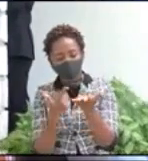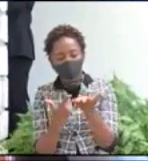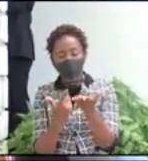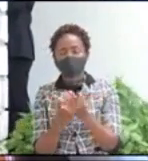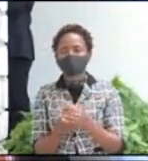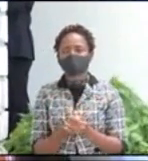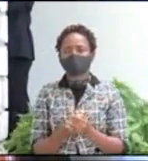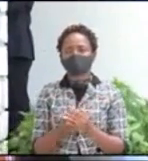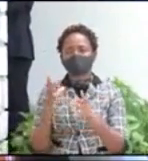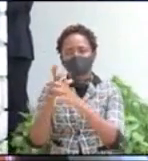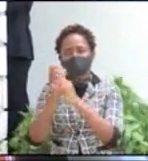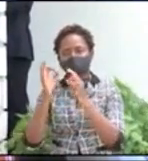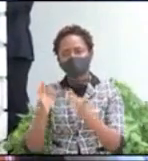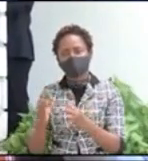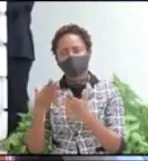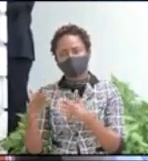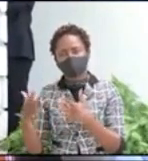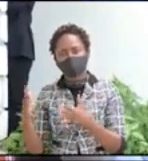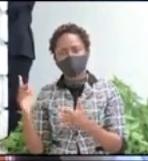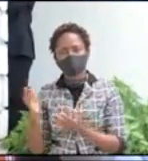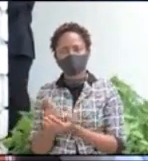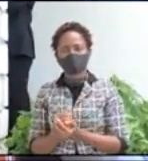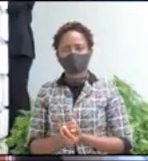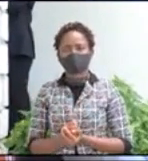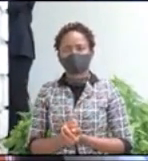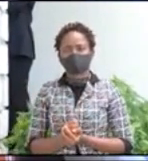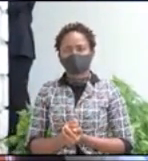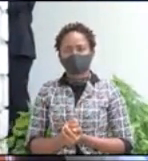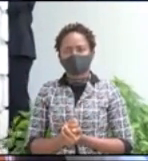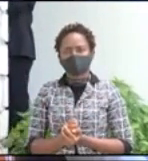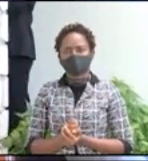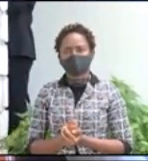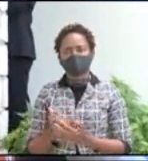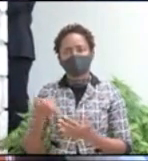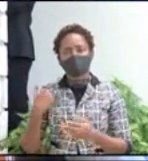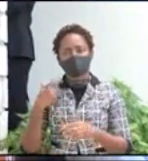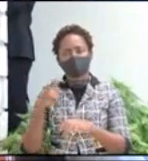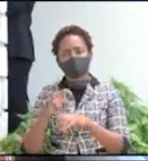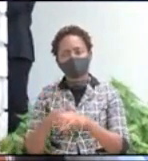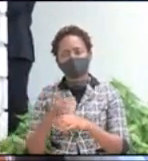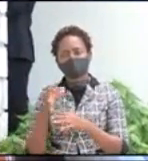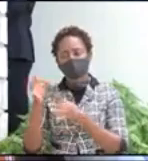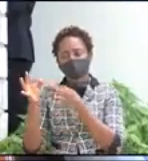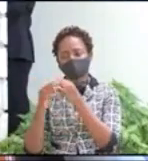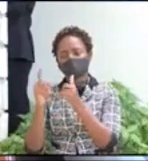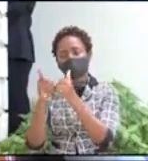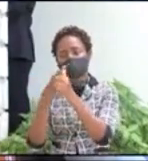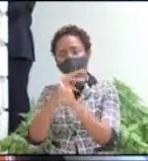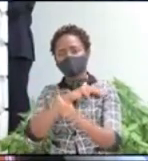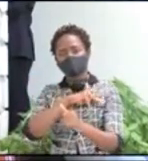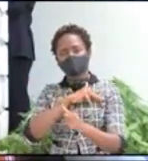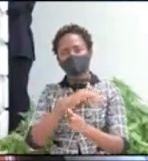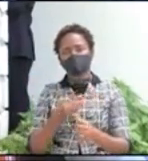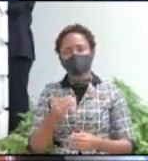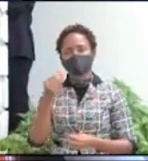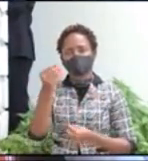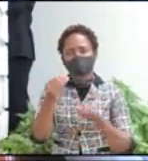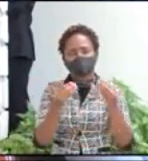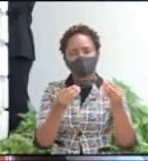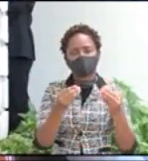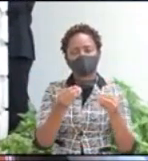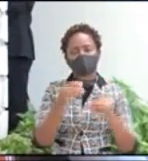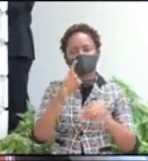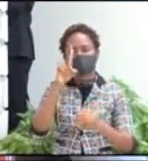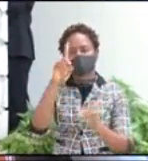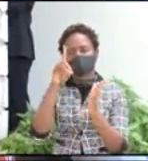m'prend décision déjà on croit que moi j'ai été informé pour le ministre que n'a prolongé délai qui